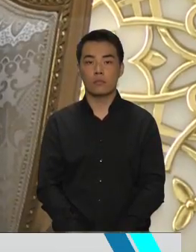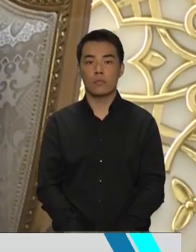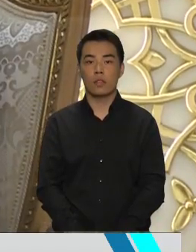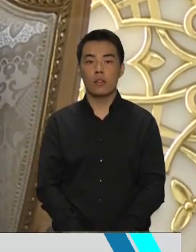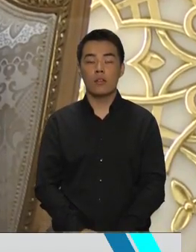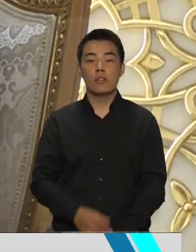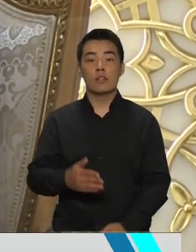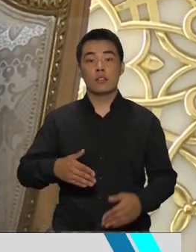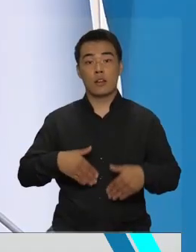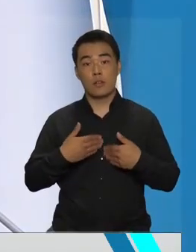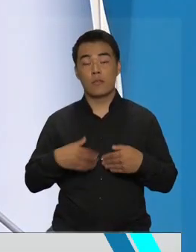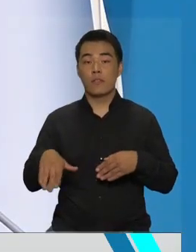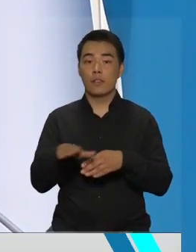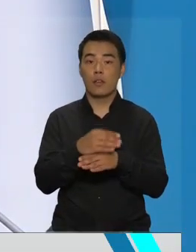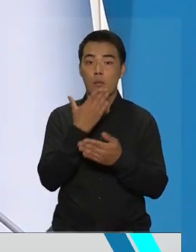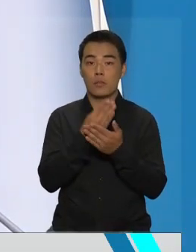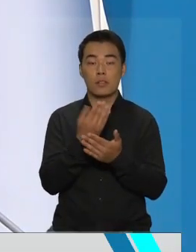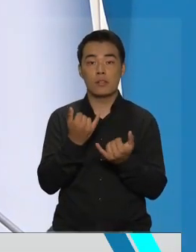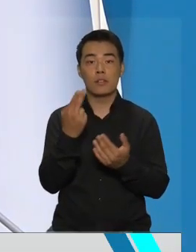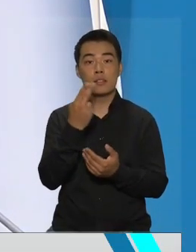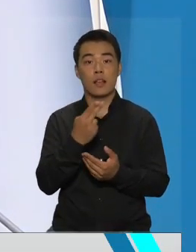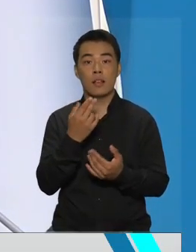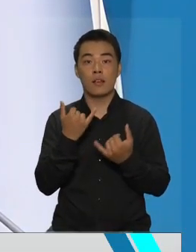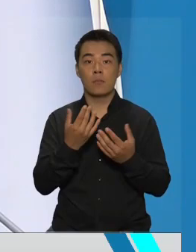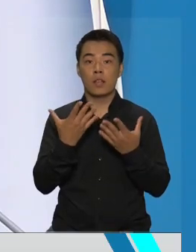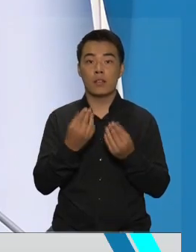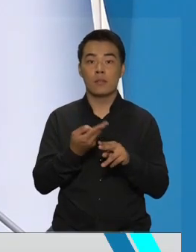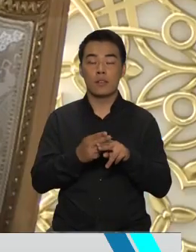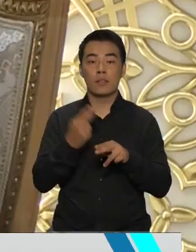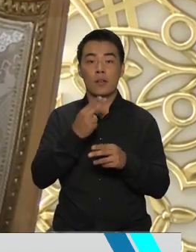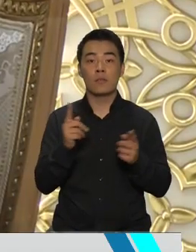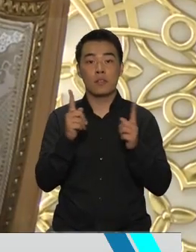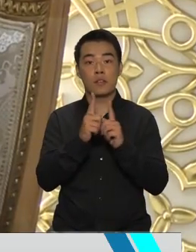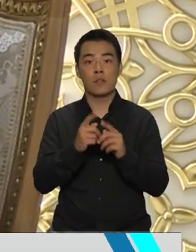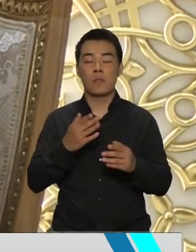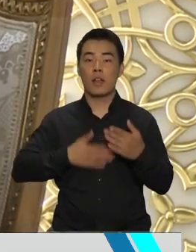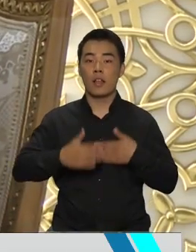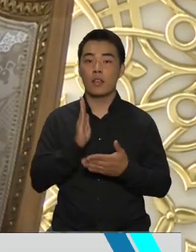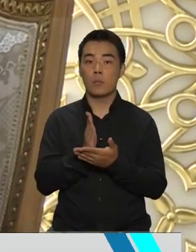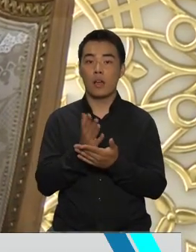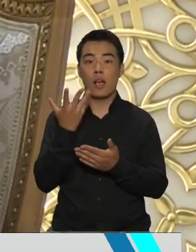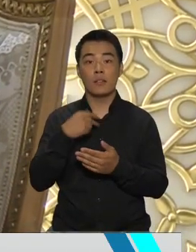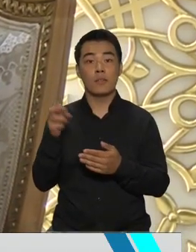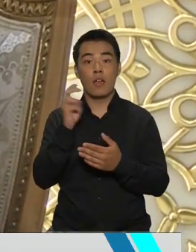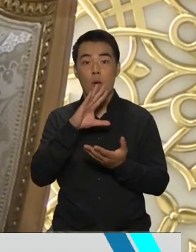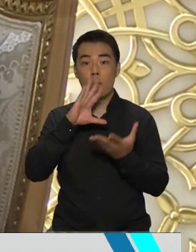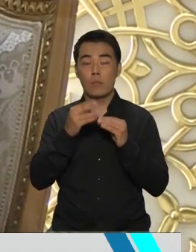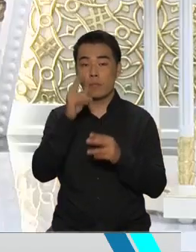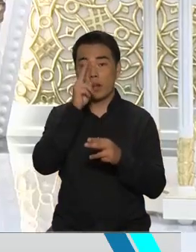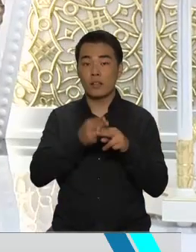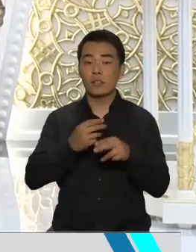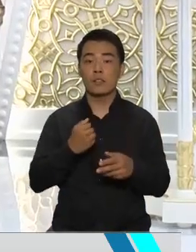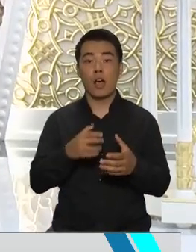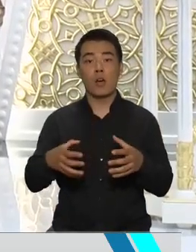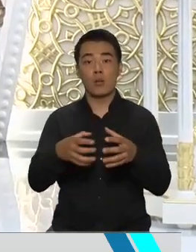От всей души приветствую вас в нашей столице. Сізбен елордамызда жүздесіп отырғаныма қуаныштымын. Сіздің сапарыңыз біздің бауырлас елдеріміз